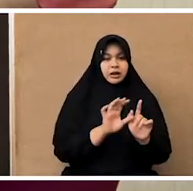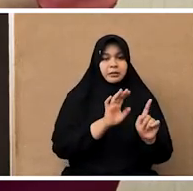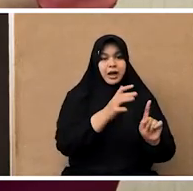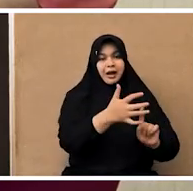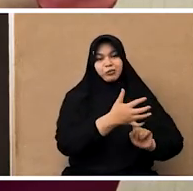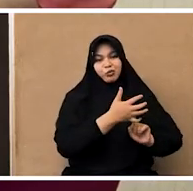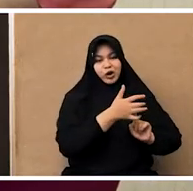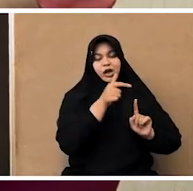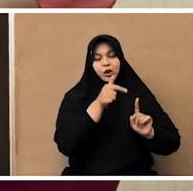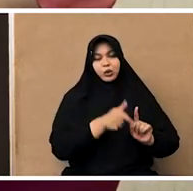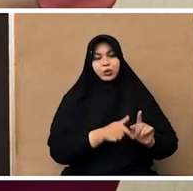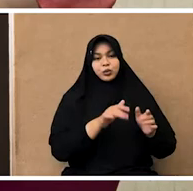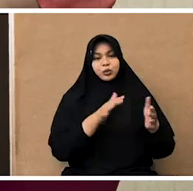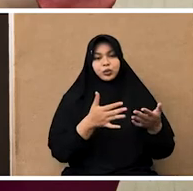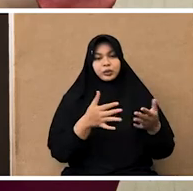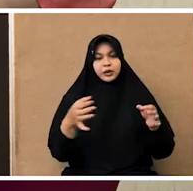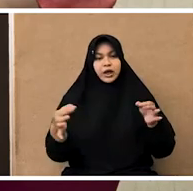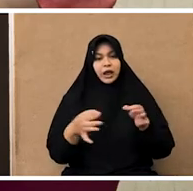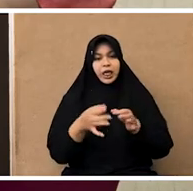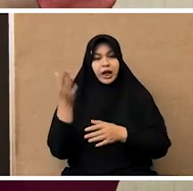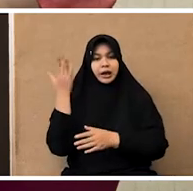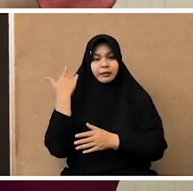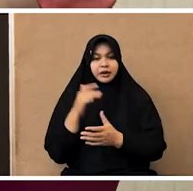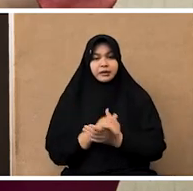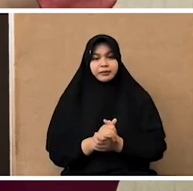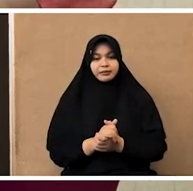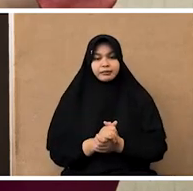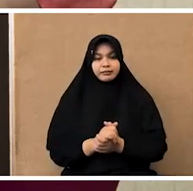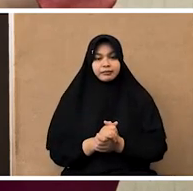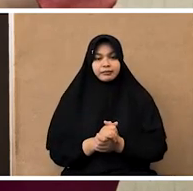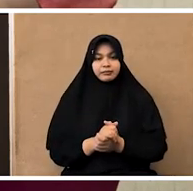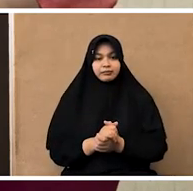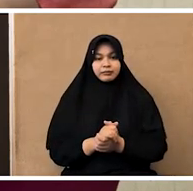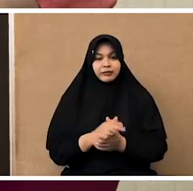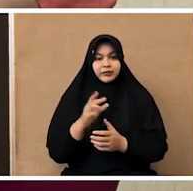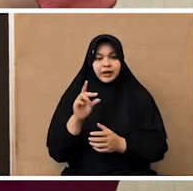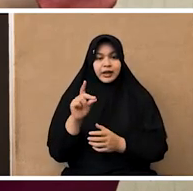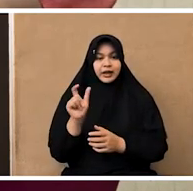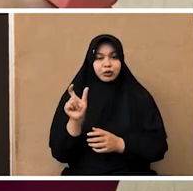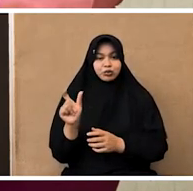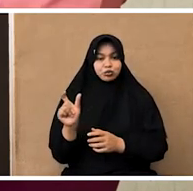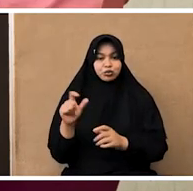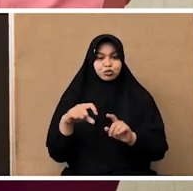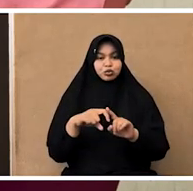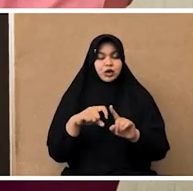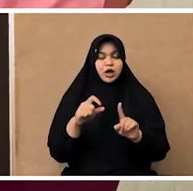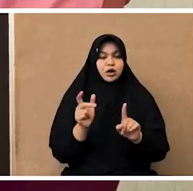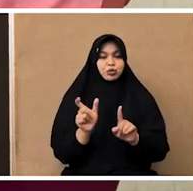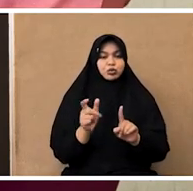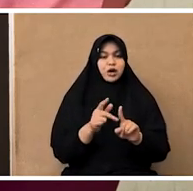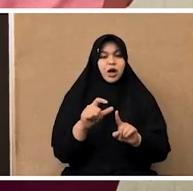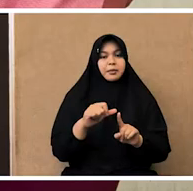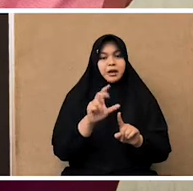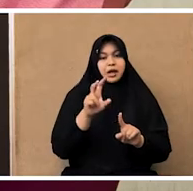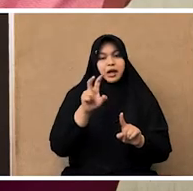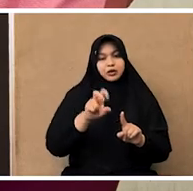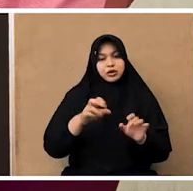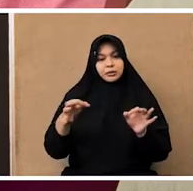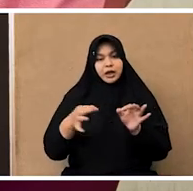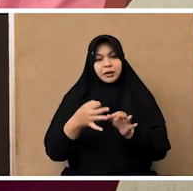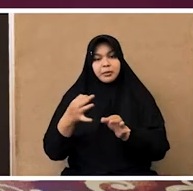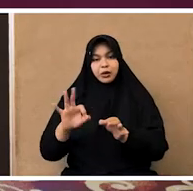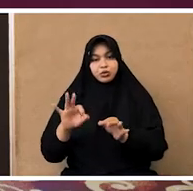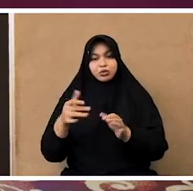dan KUHP semestinya ada pendekatan baru karena sudah ada undang-undang disabilitas sudah ratifikasi